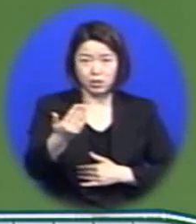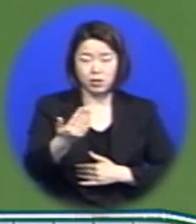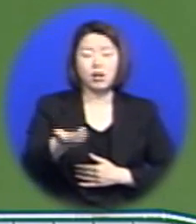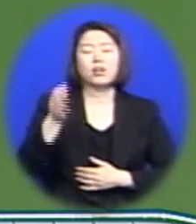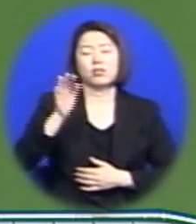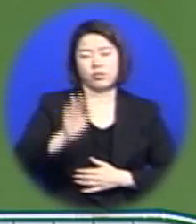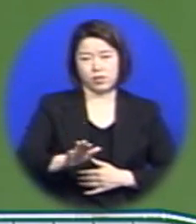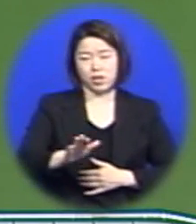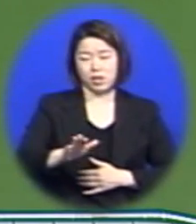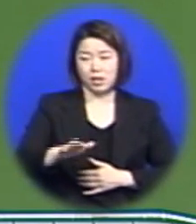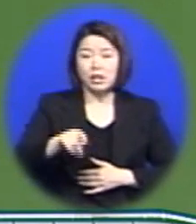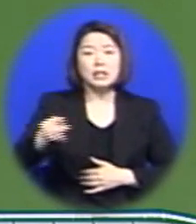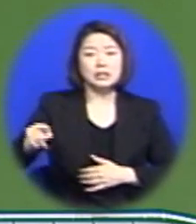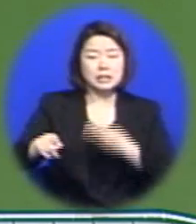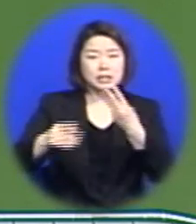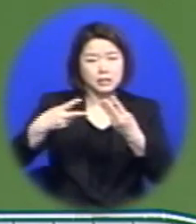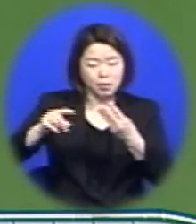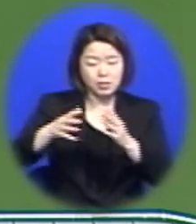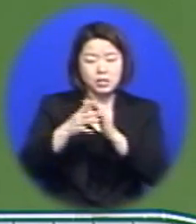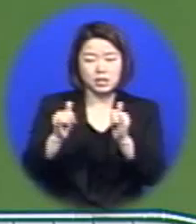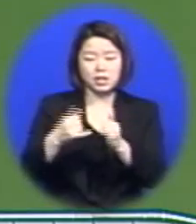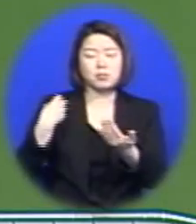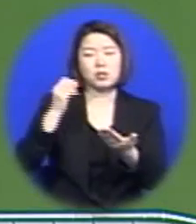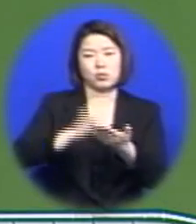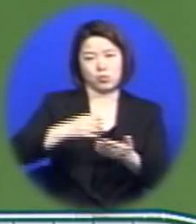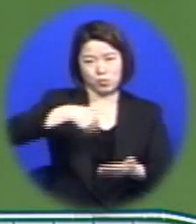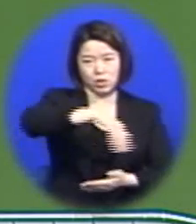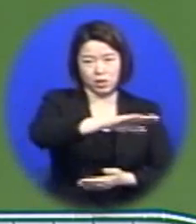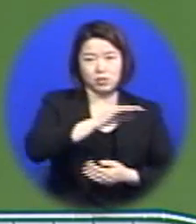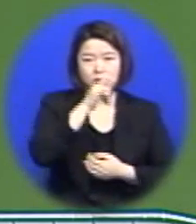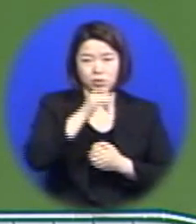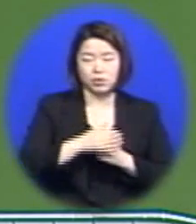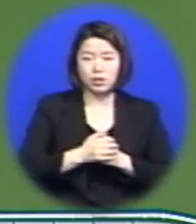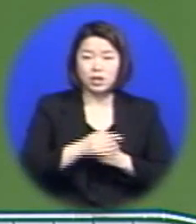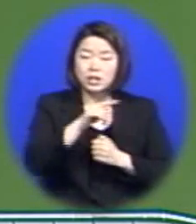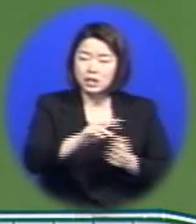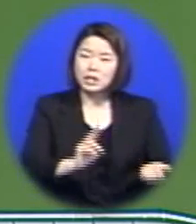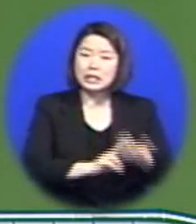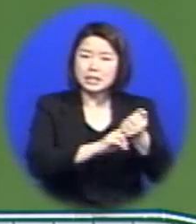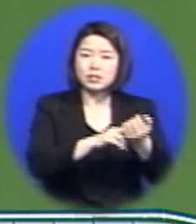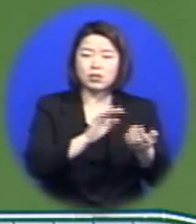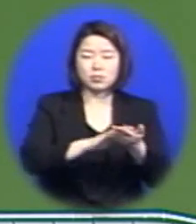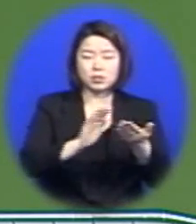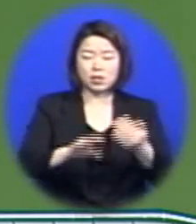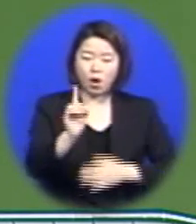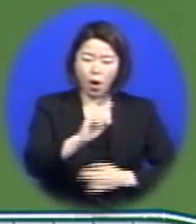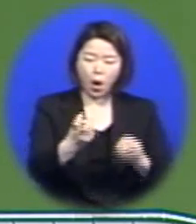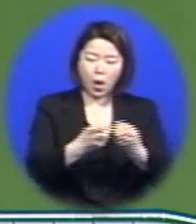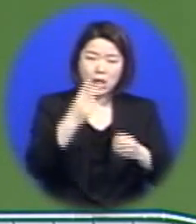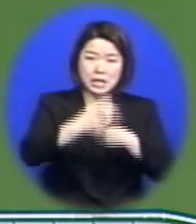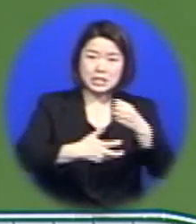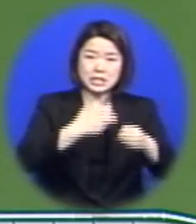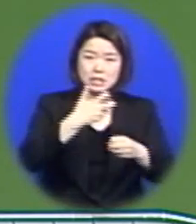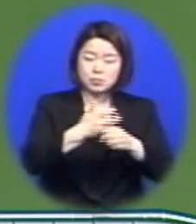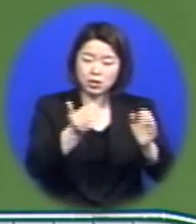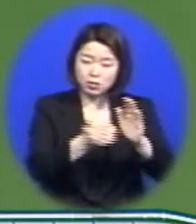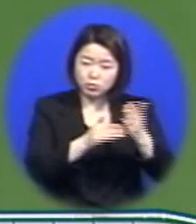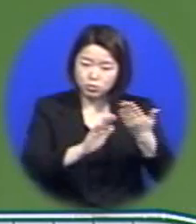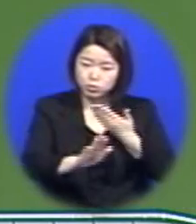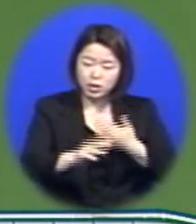거예요 이게 기적인 거지 어떻게 70년 지나서 다시 돌아갈 수